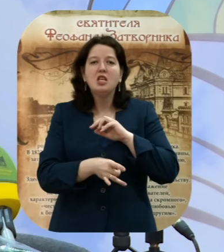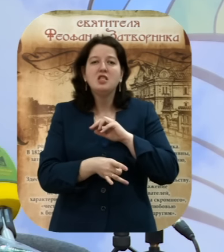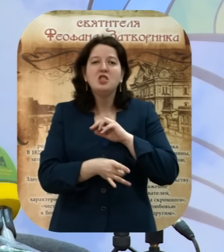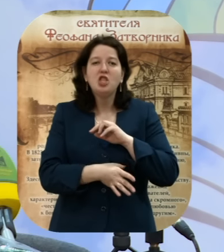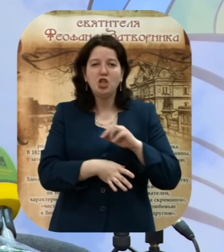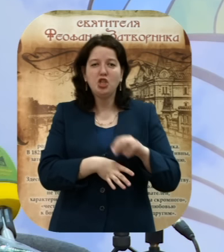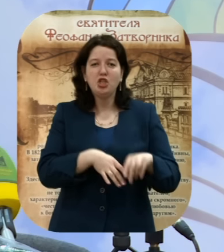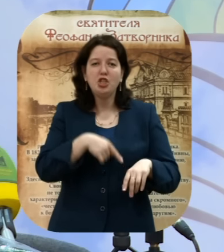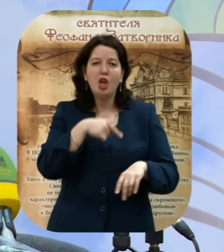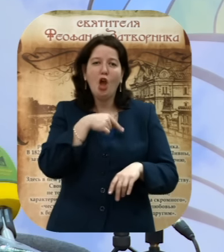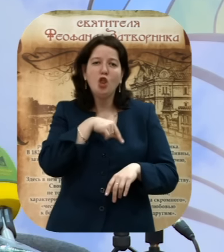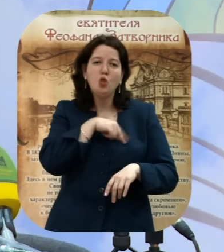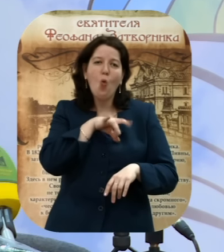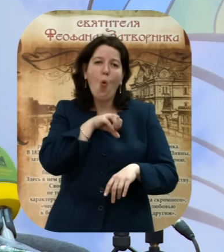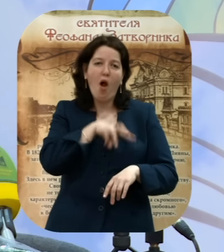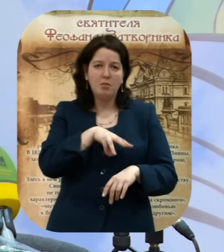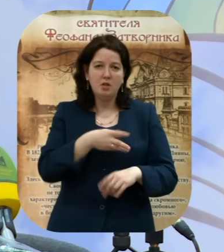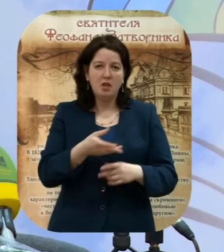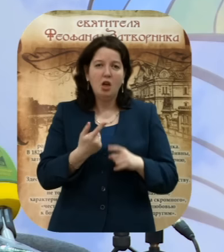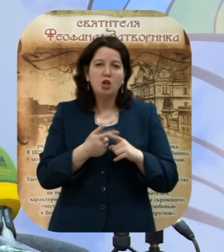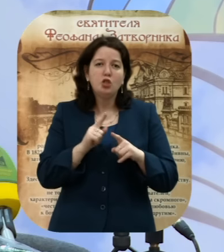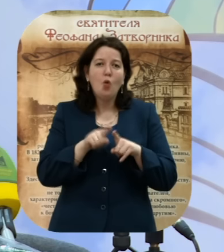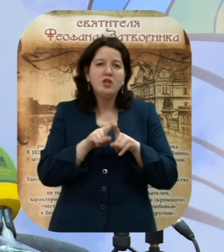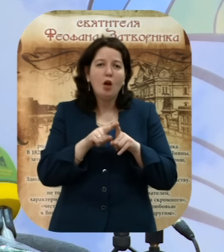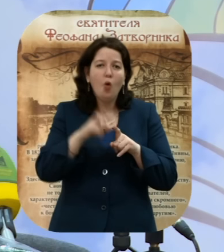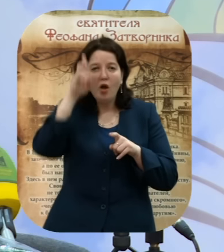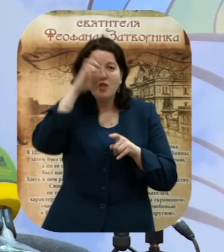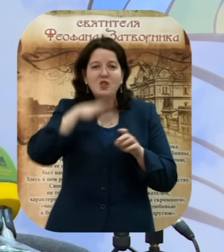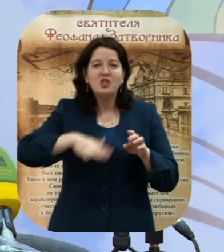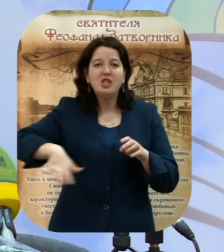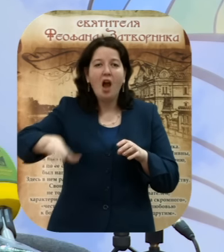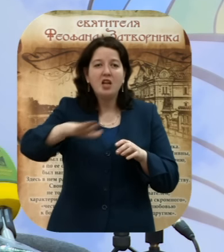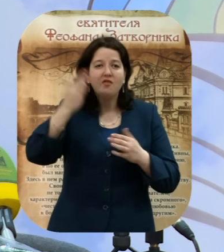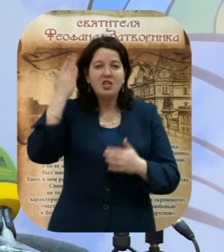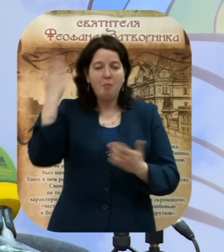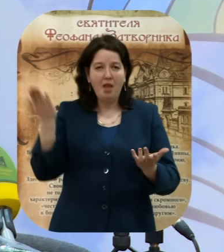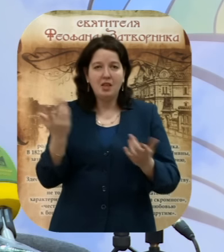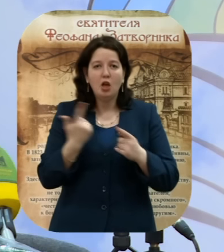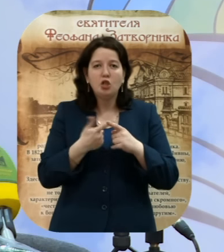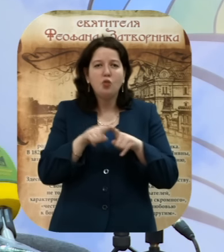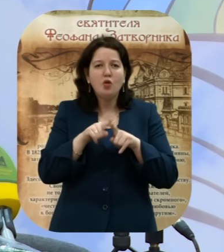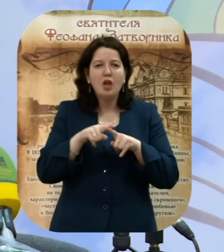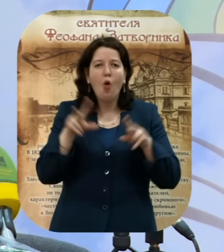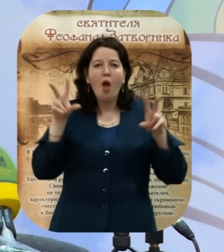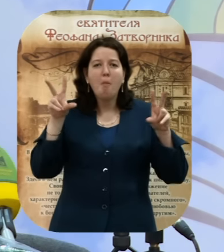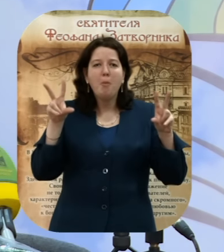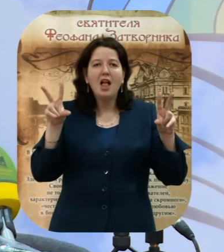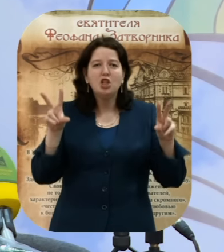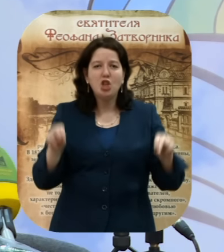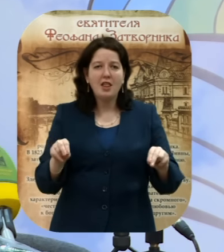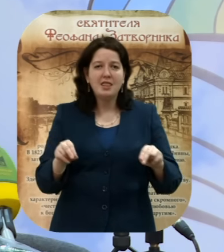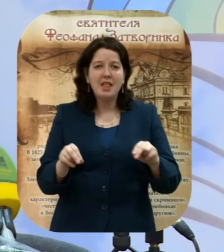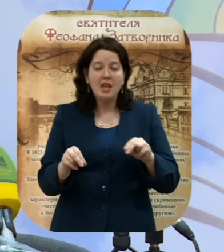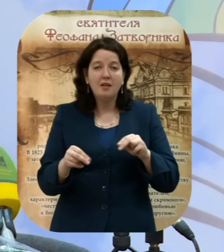ибо таковых есть Царство Небесное. Что это такое за блаженны нищие духом? Что это